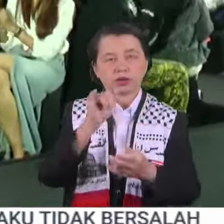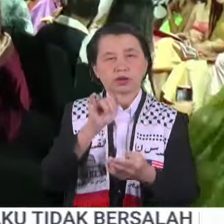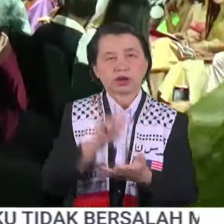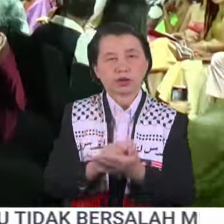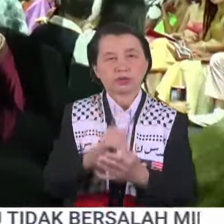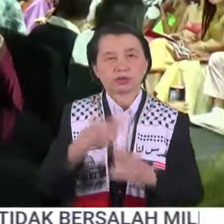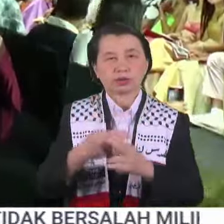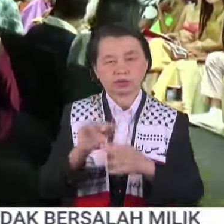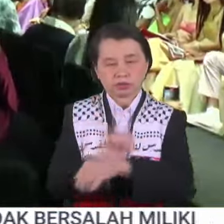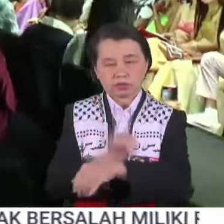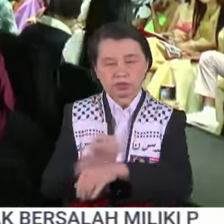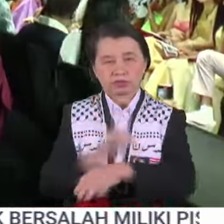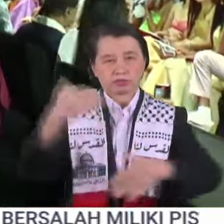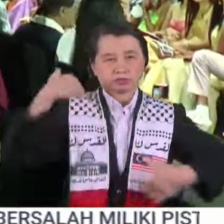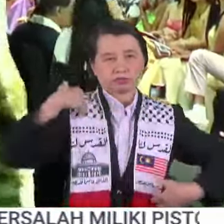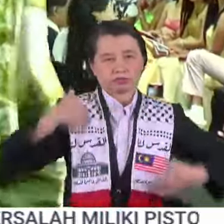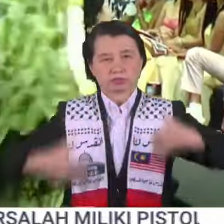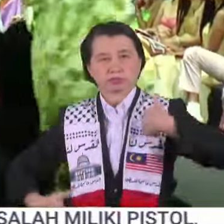industri fashion.